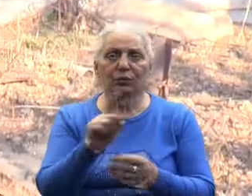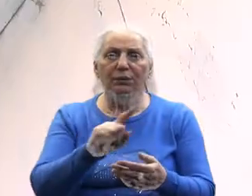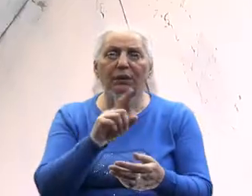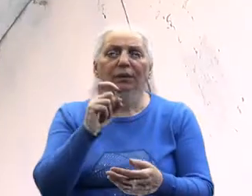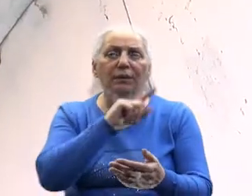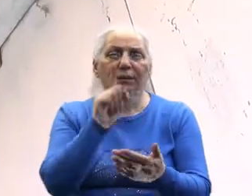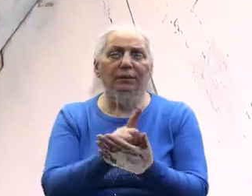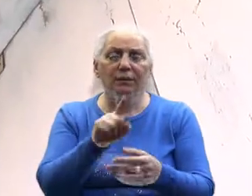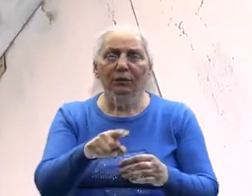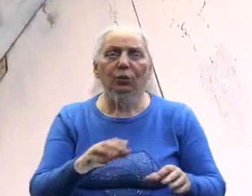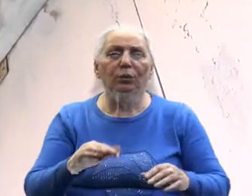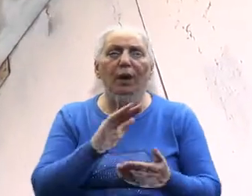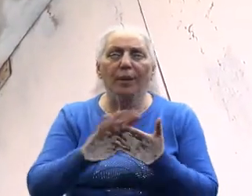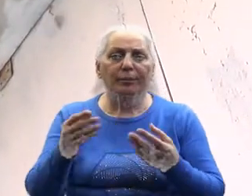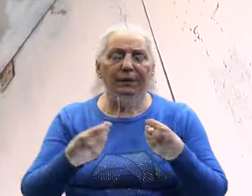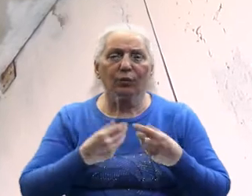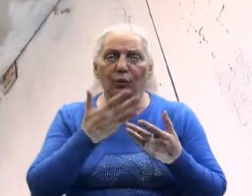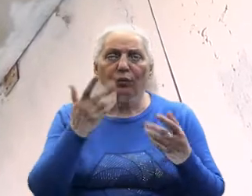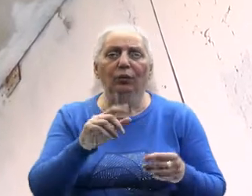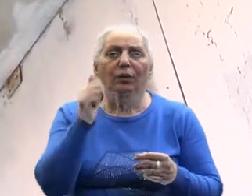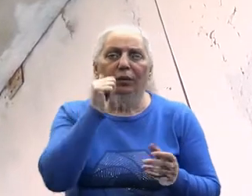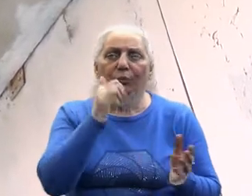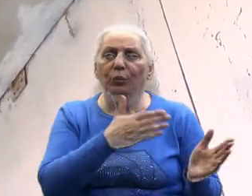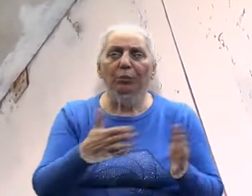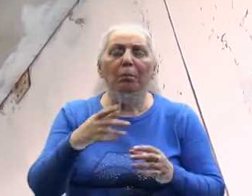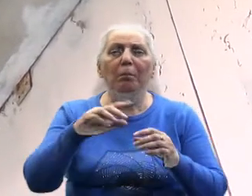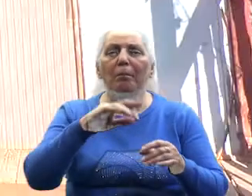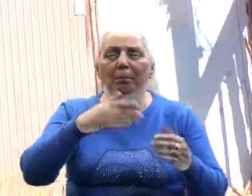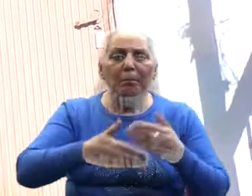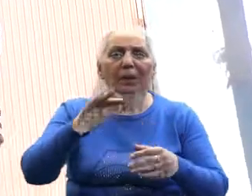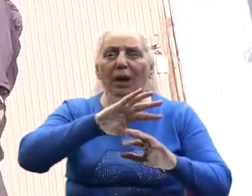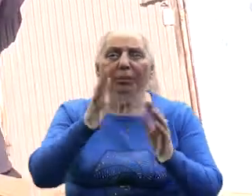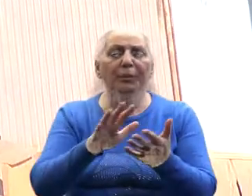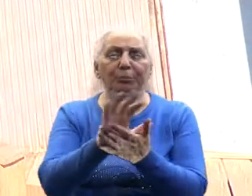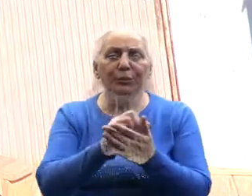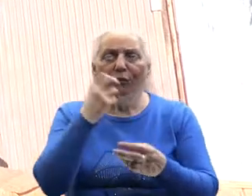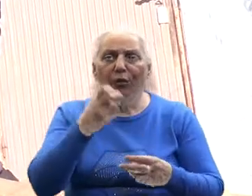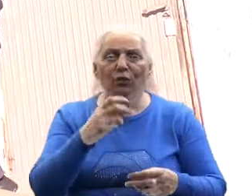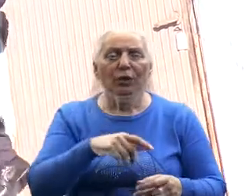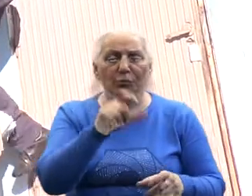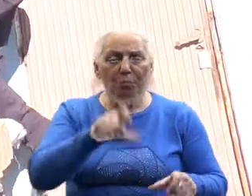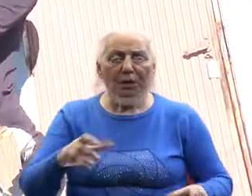են քայքայվում այս տնակների պատերը, բնակիչների առողջությունն ու նյարդերը։